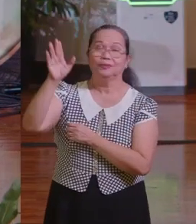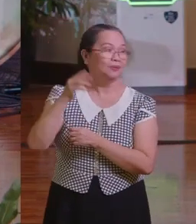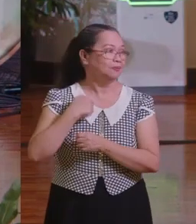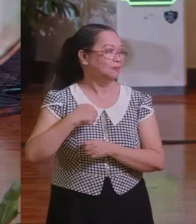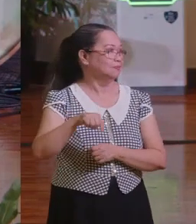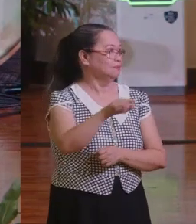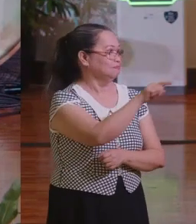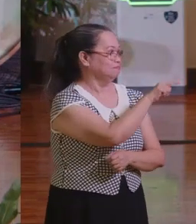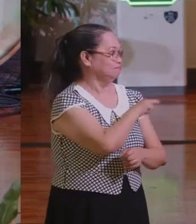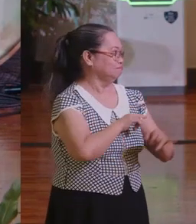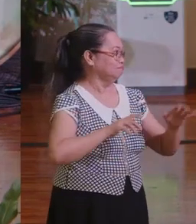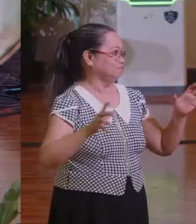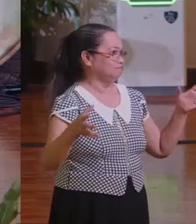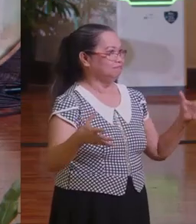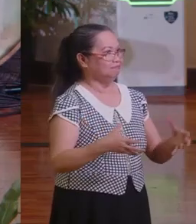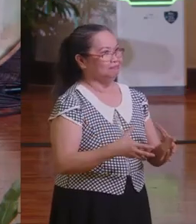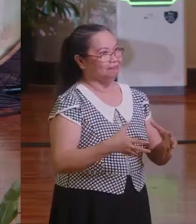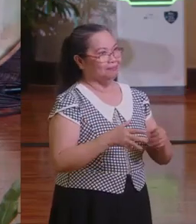kapatid.